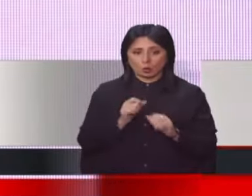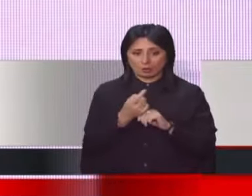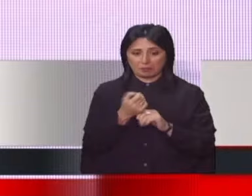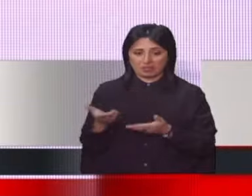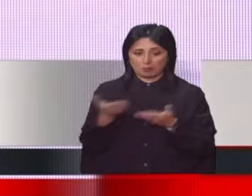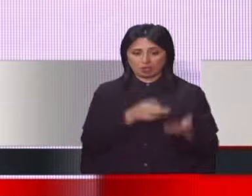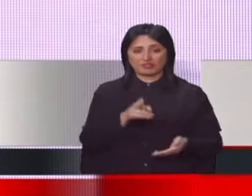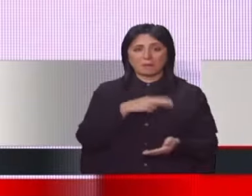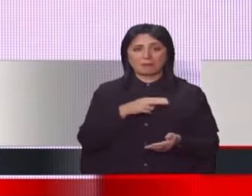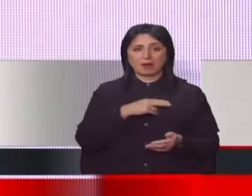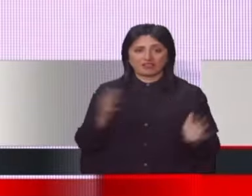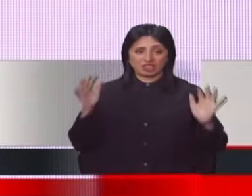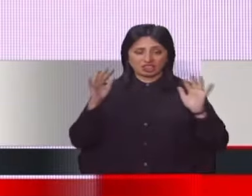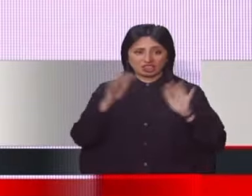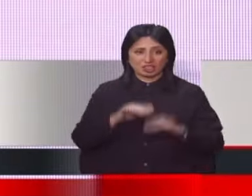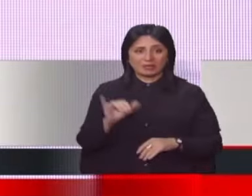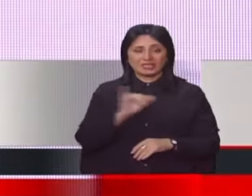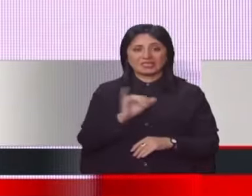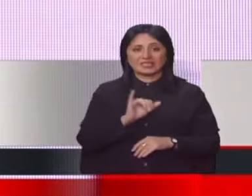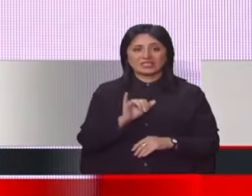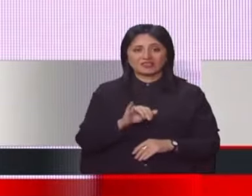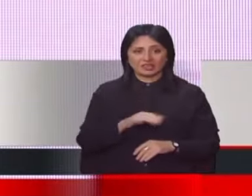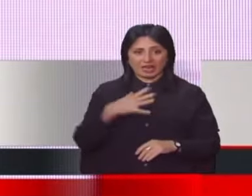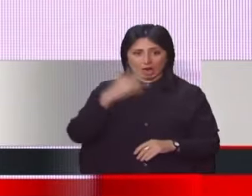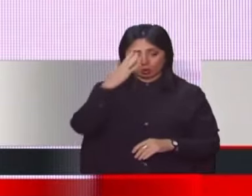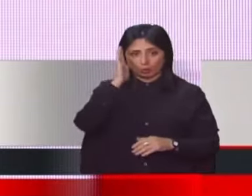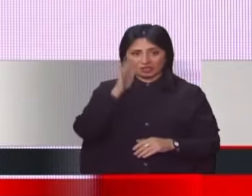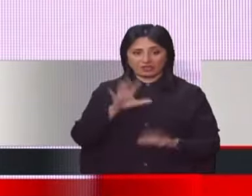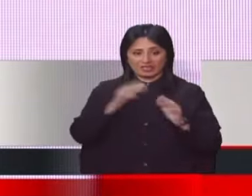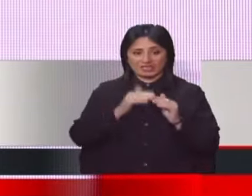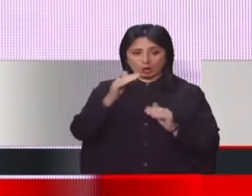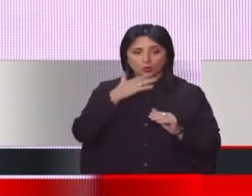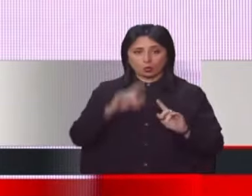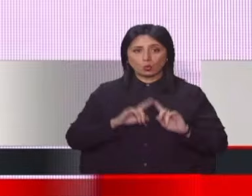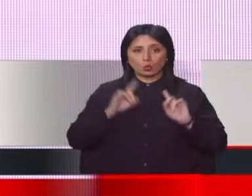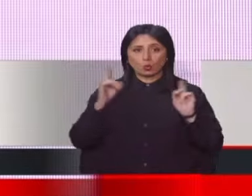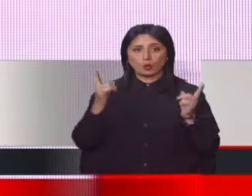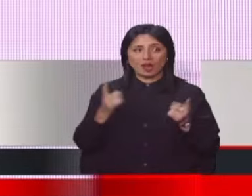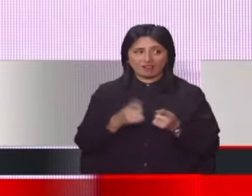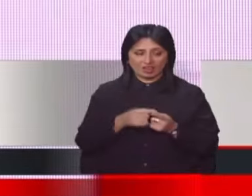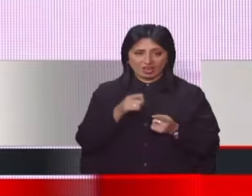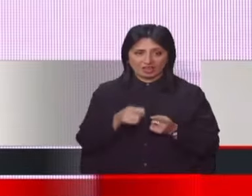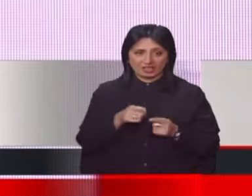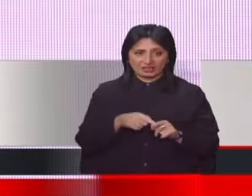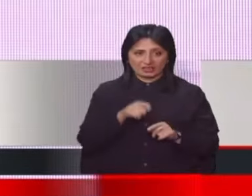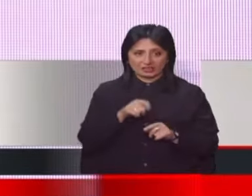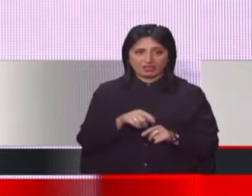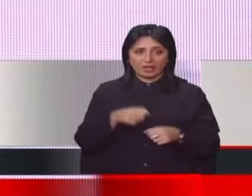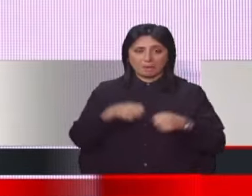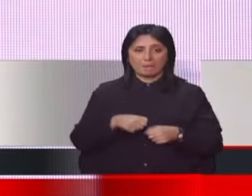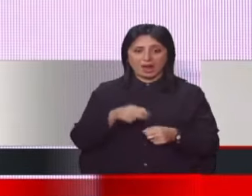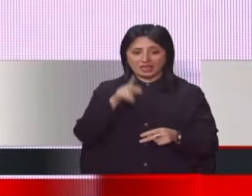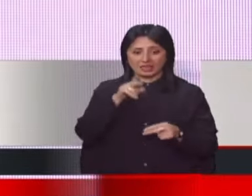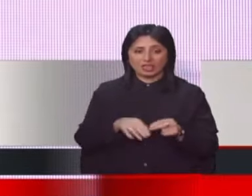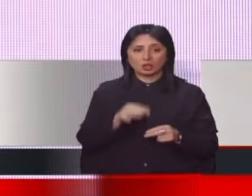მე-11 მოწვევის პარლამენტი შეიკრიბება, სადაც ქართულოცნებას ექნება საკონსტიტუციო უმრავლესობა, მიუხედავად იმისა, რომ მისი მანდატის